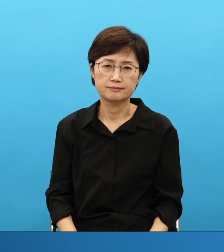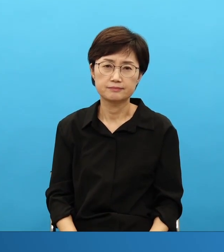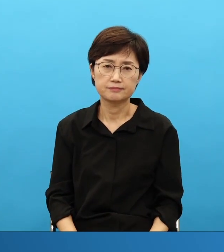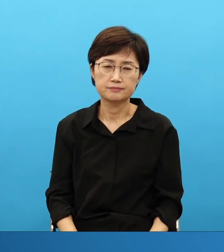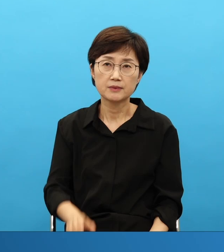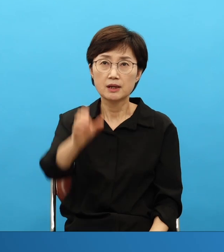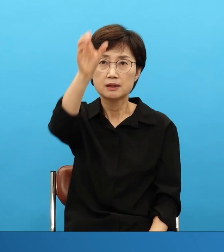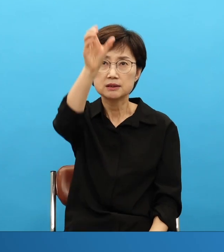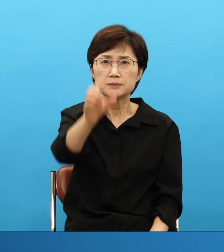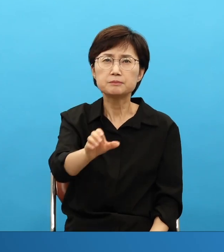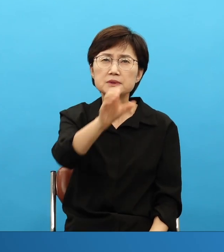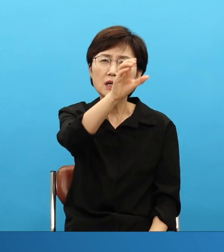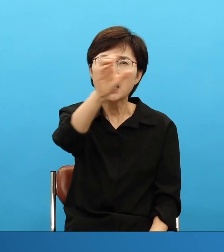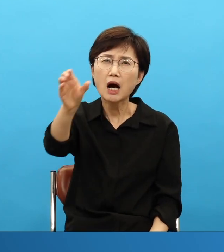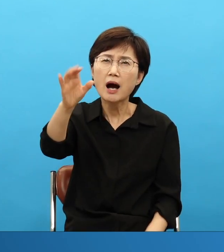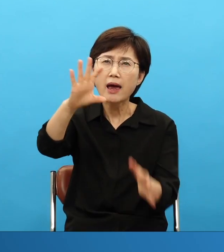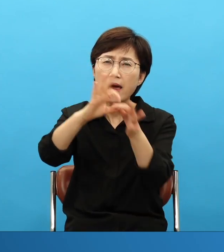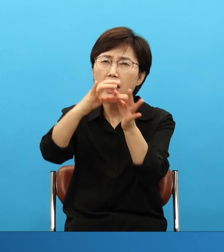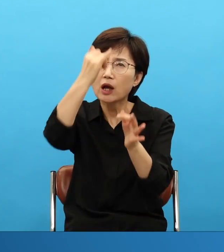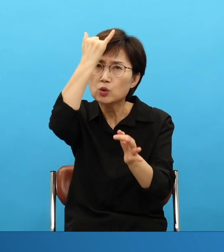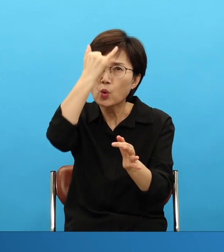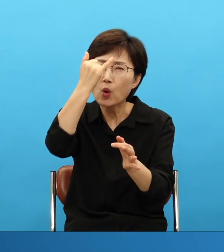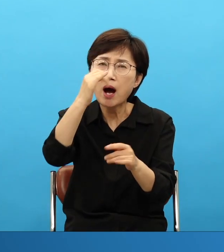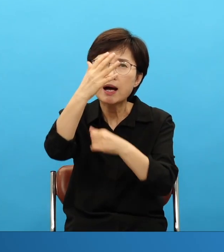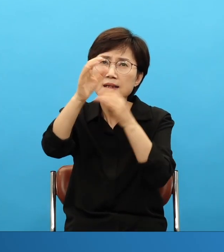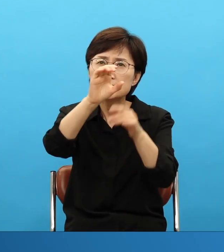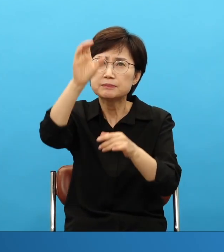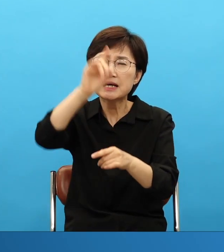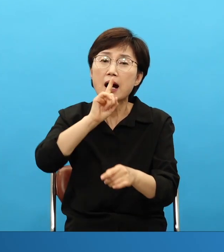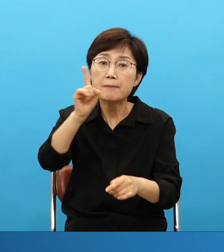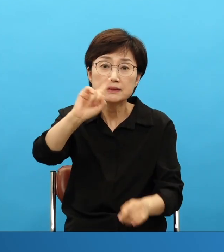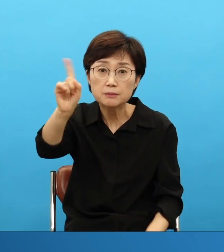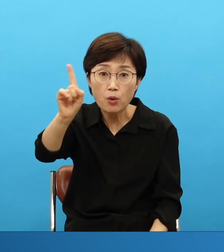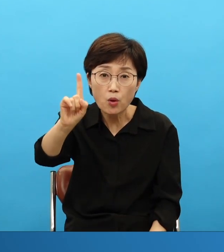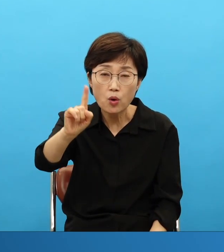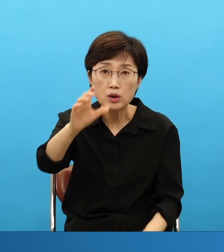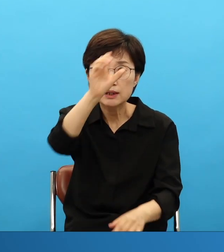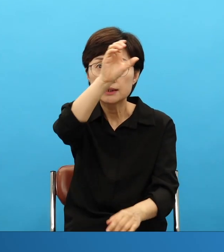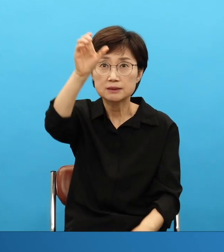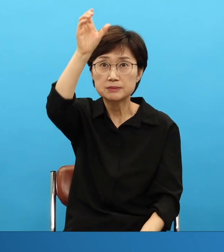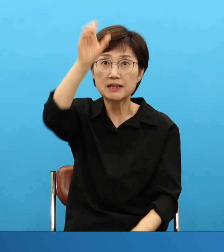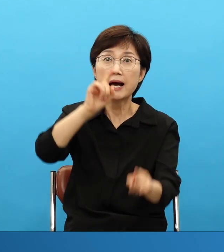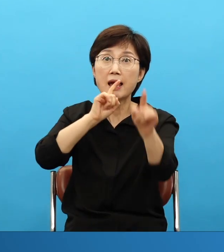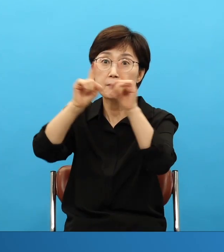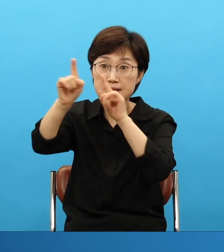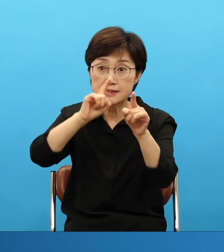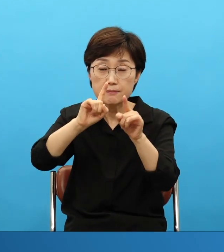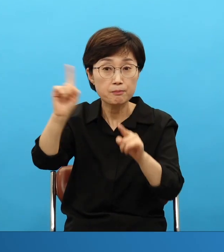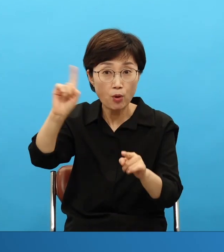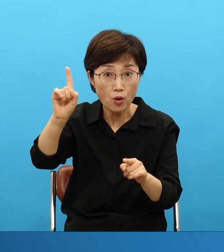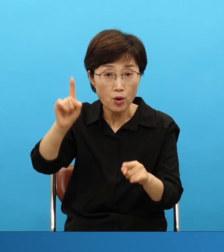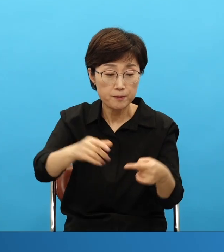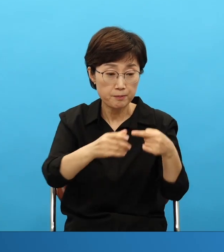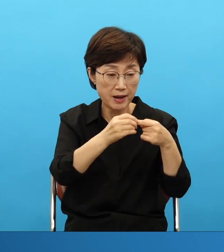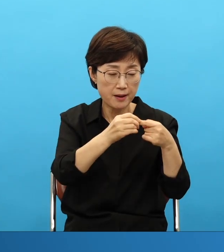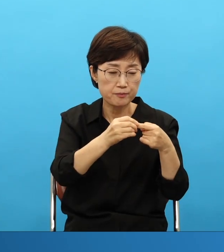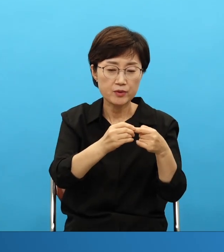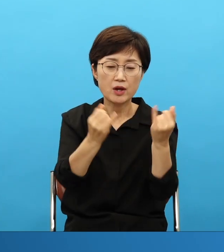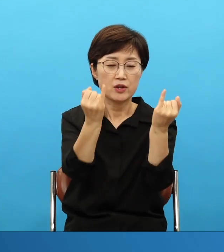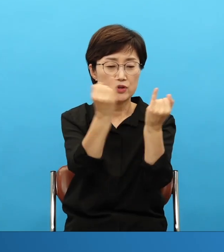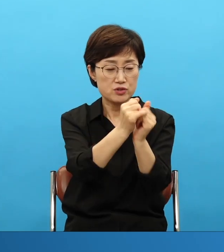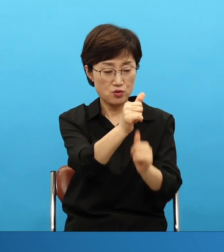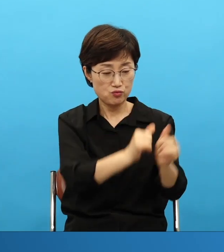십자가의 도가 뭡니까 여자의 손이 뱀의 머리를 깨뜨릴